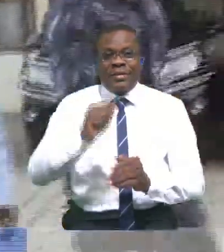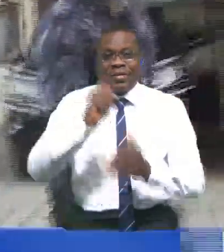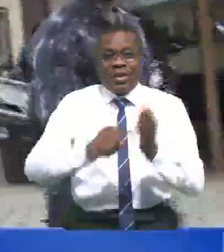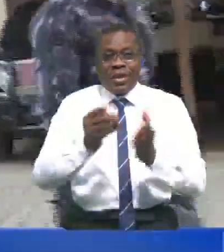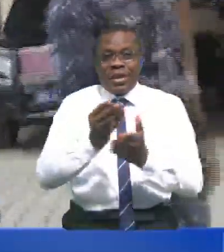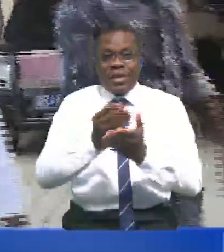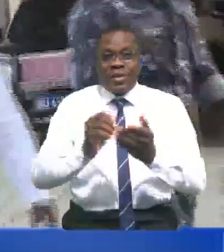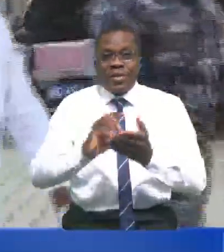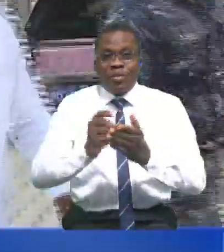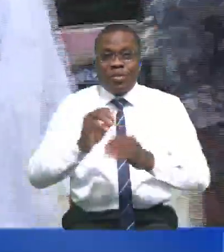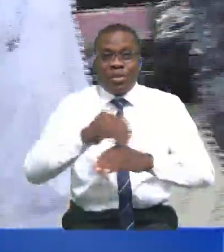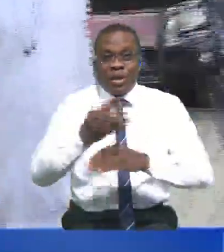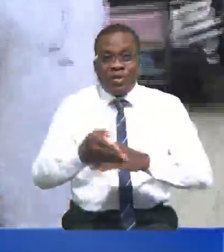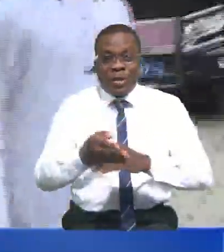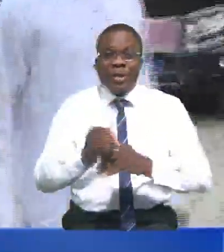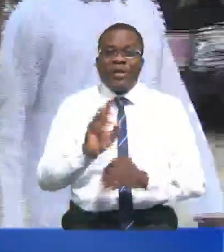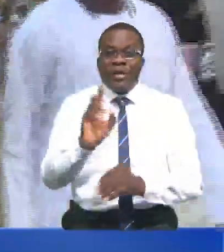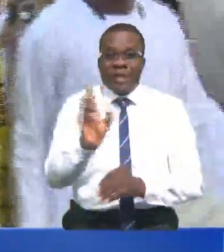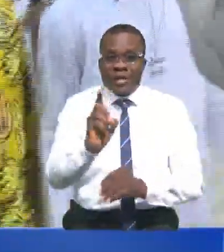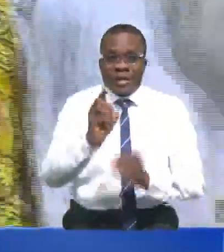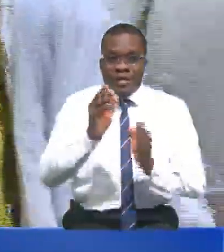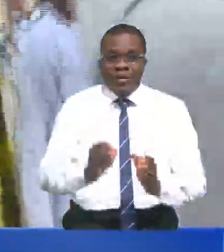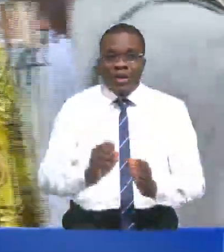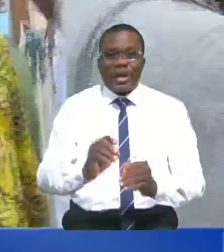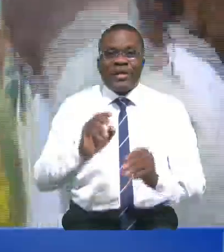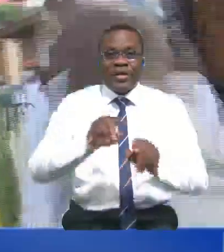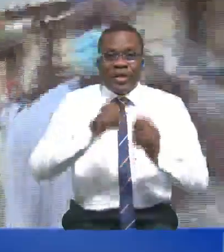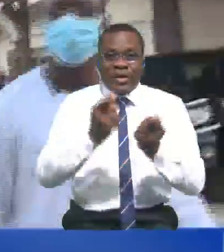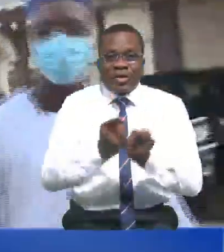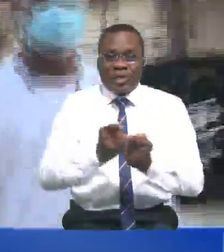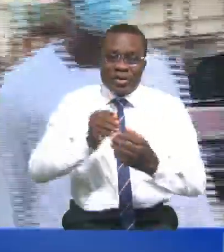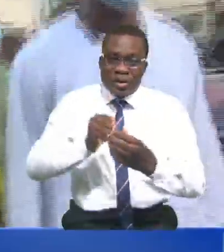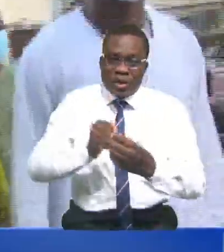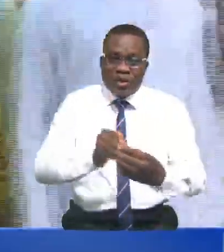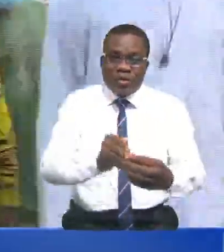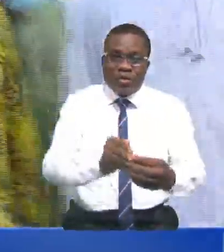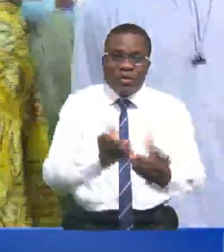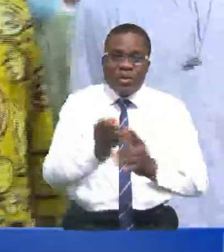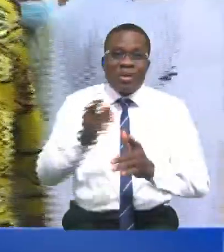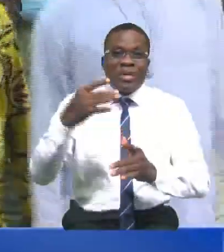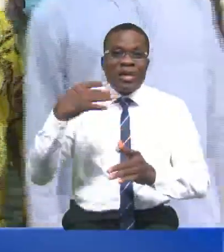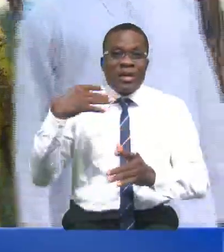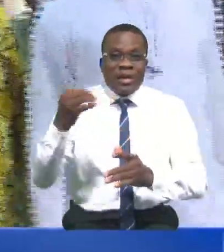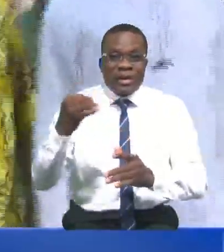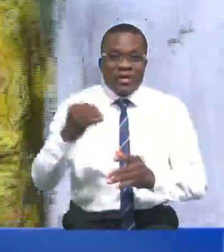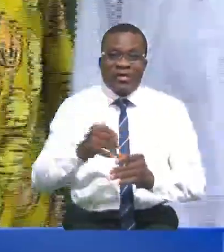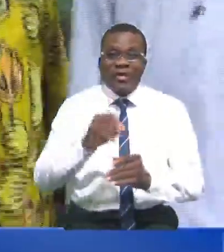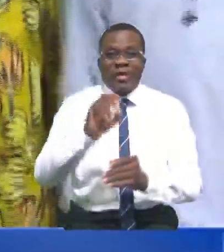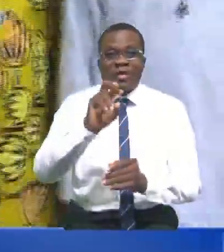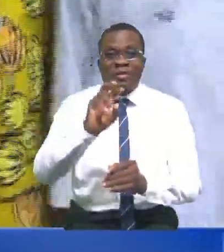après c'est le tour des démocrates dont la délégation est conduite par la candidate Rekia